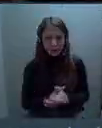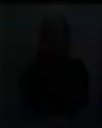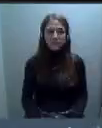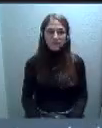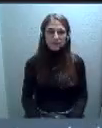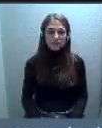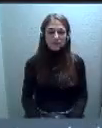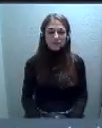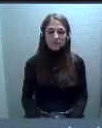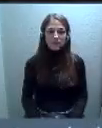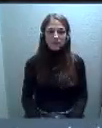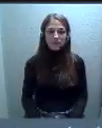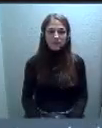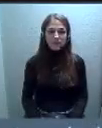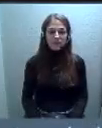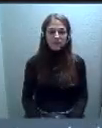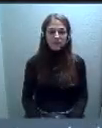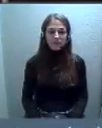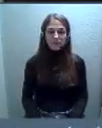nominés.